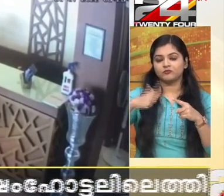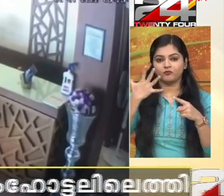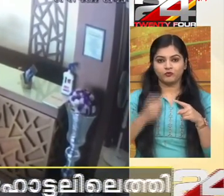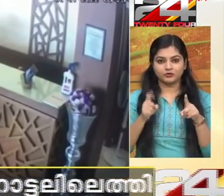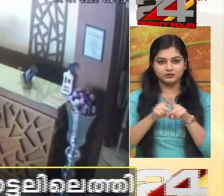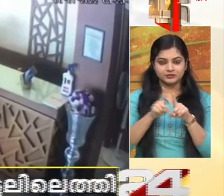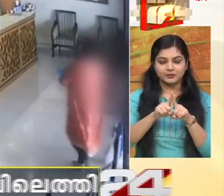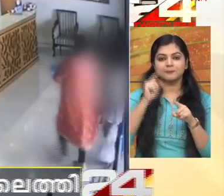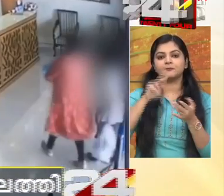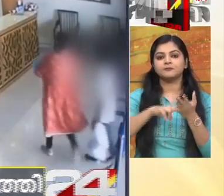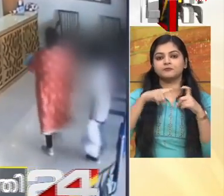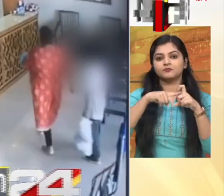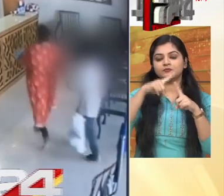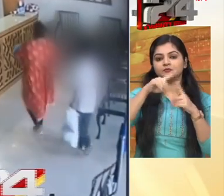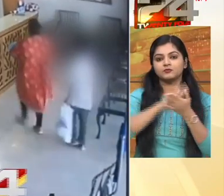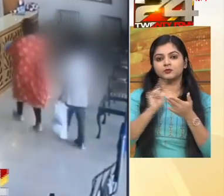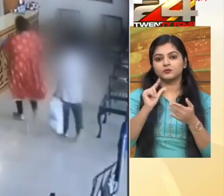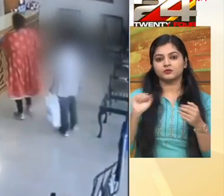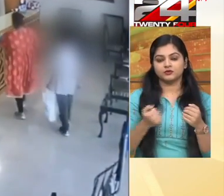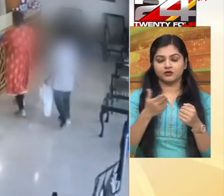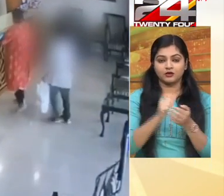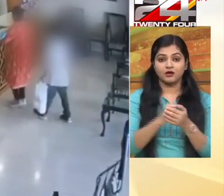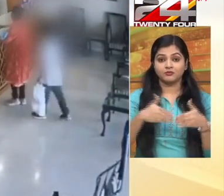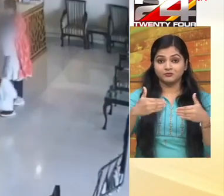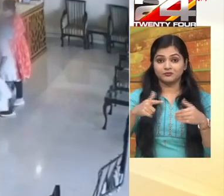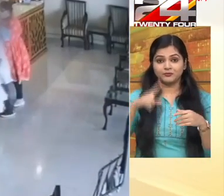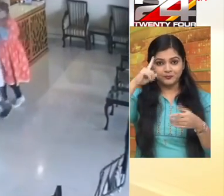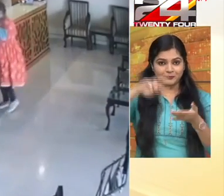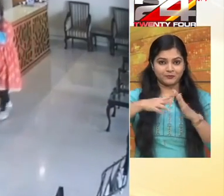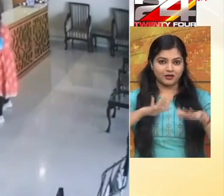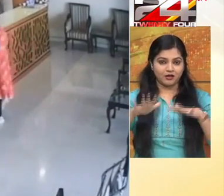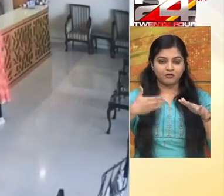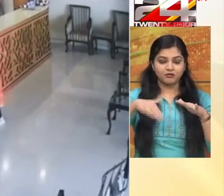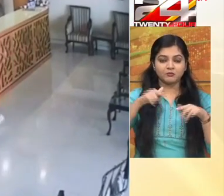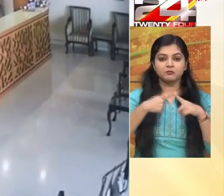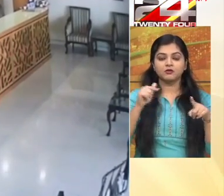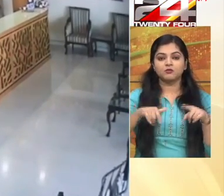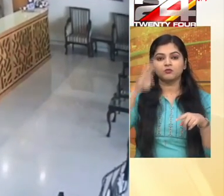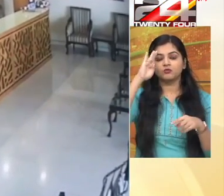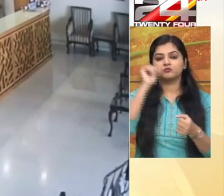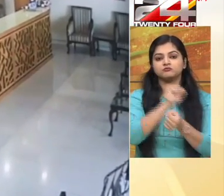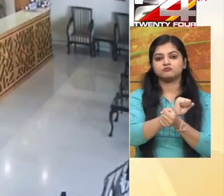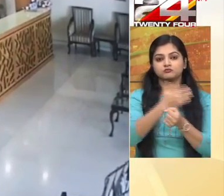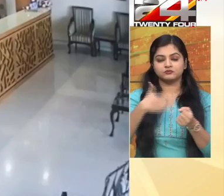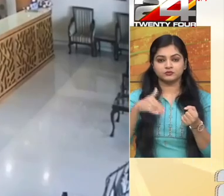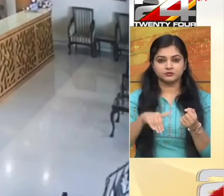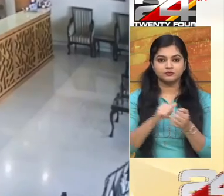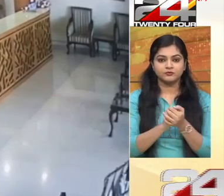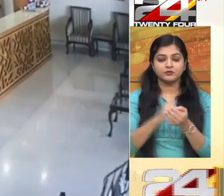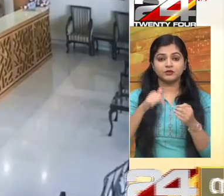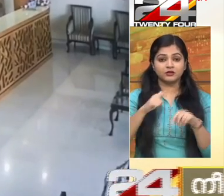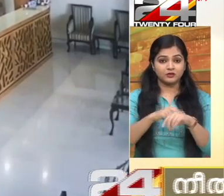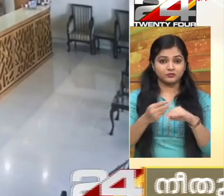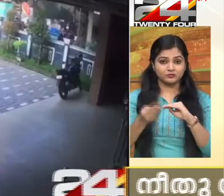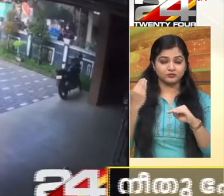എന്ന പ്രതീക്ഷയിലായിരുന്നു നീതു ഉണ്ടായിരുന്നത്. പക്ഷേ അത്തരത്തിലേക്കുള്ള സാഹചര്യങ്ങൾ പോകുന്നതിന് മുൻപ് തന്നെ പോലീസ് ഇവരെ പിടികൂടുന്ന സാഹചര്യമുണ്ടായി. ഇതിൽ ഏറ്റവും പ്രധാനപ്പെട്ടത് അല്പസമയത്തിനകം തന്നെ